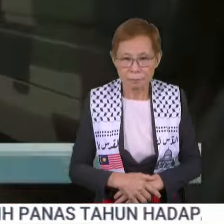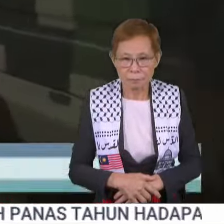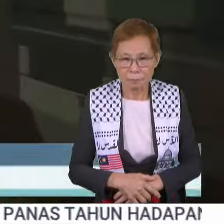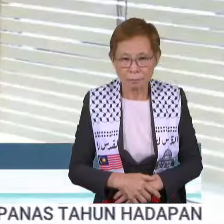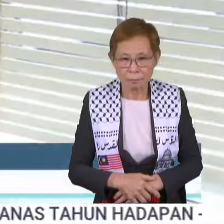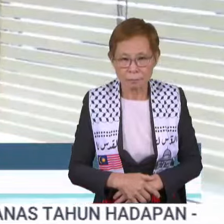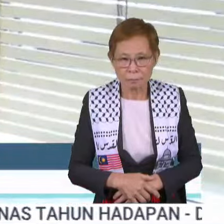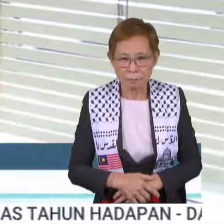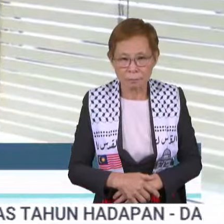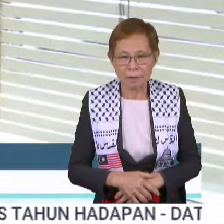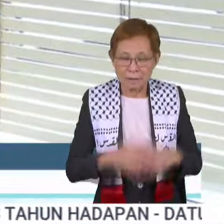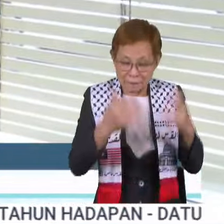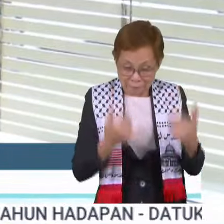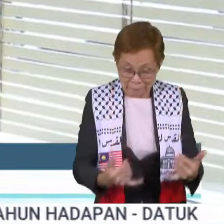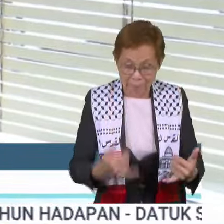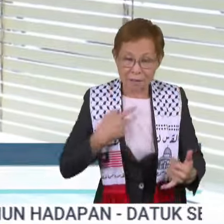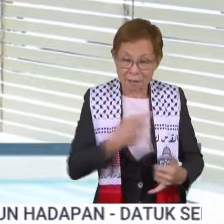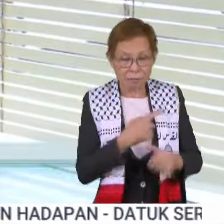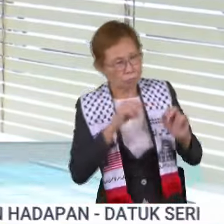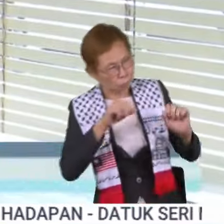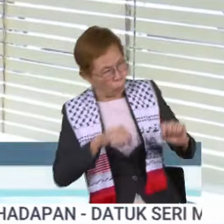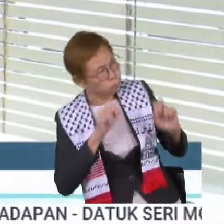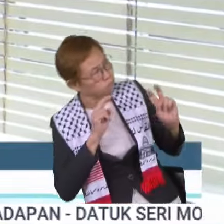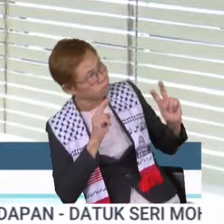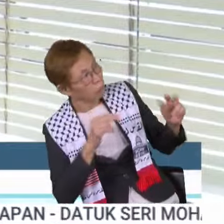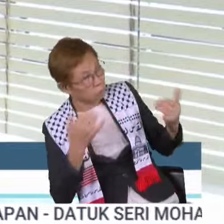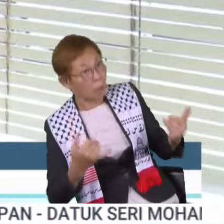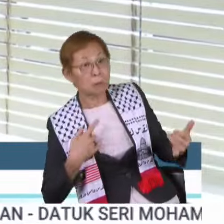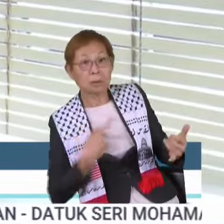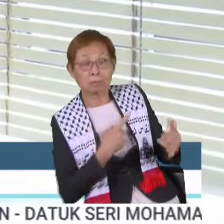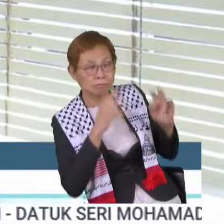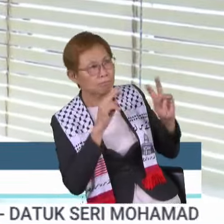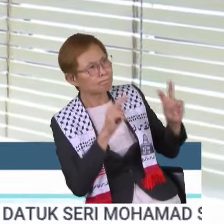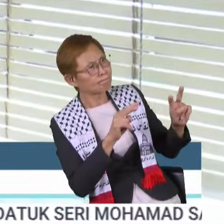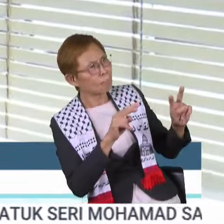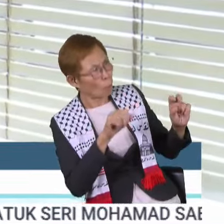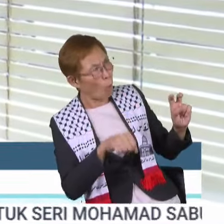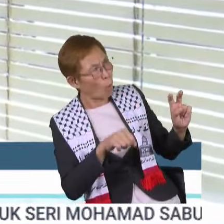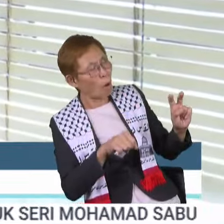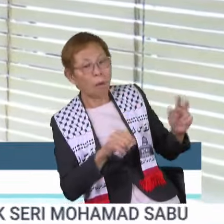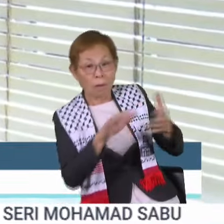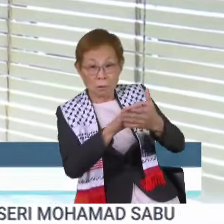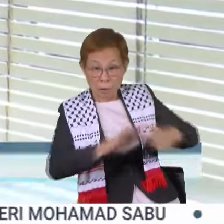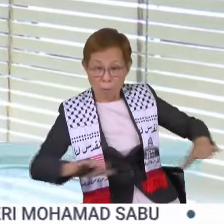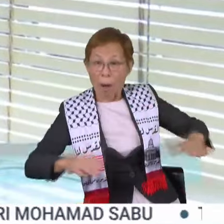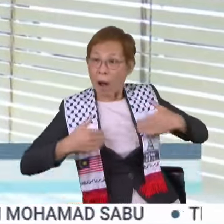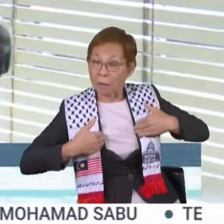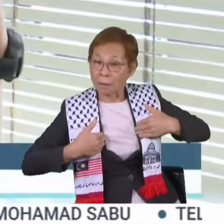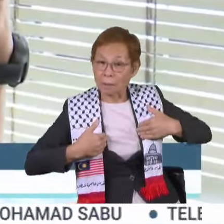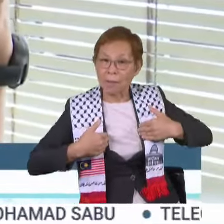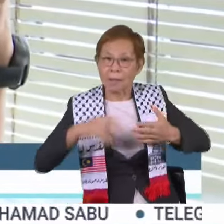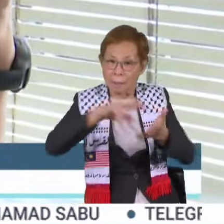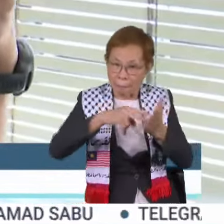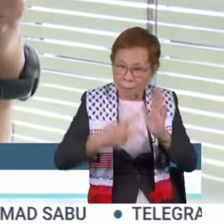Impak dia sekarang ni kita boleh lihatlah. Bila keselamatan tu ada,